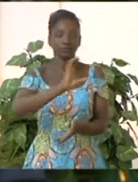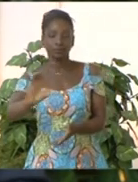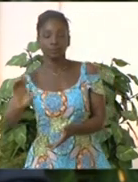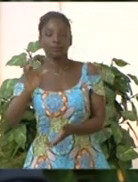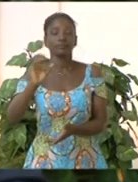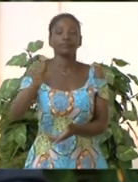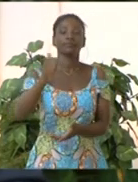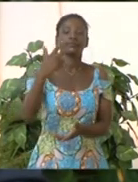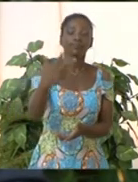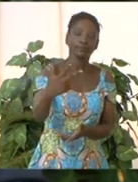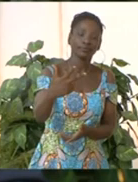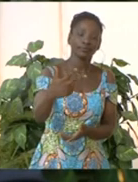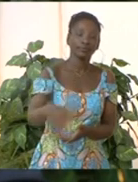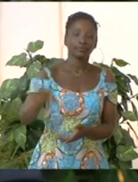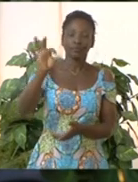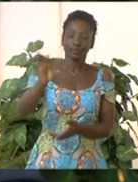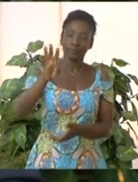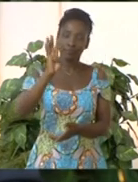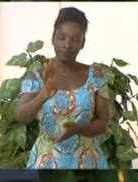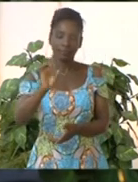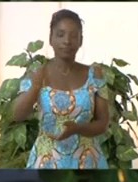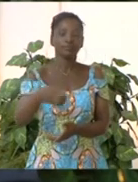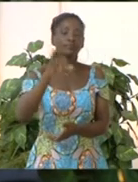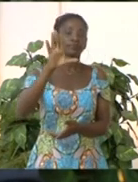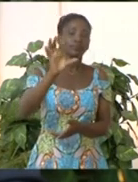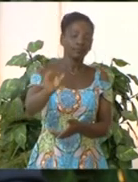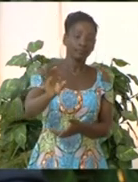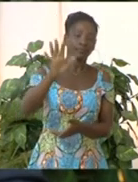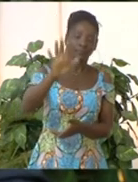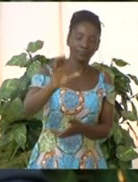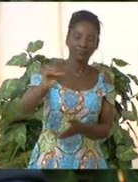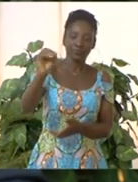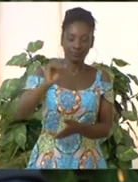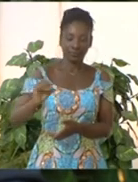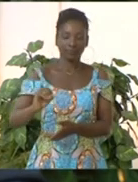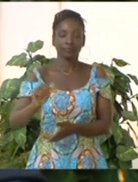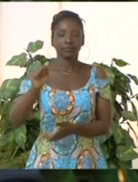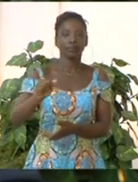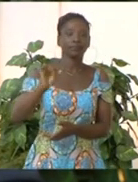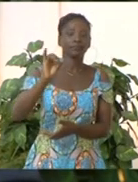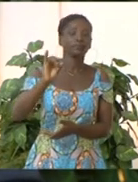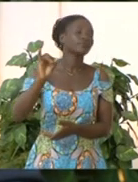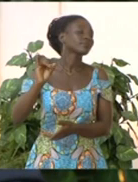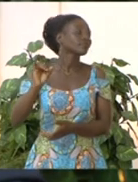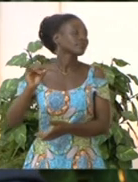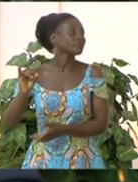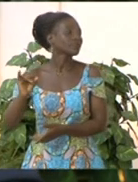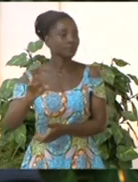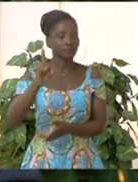soit 94,95 pour ça affi n'guessan pascal